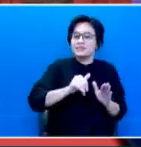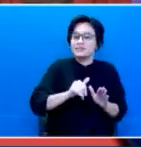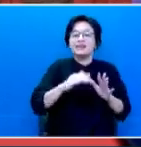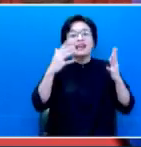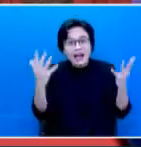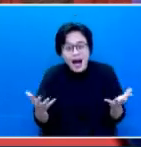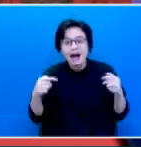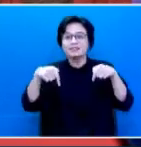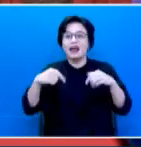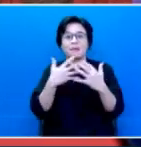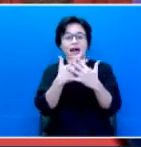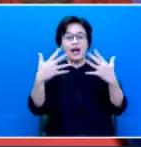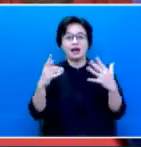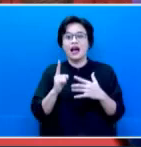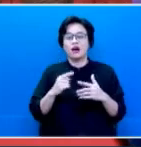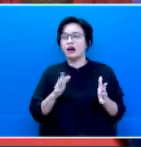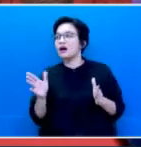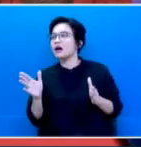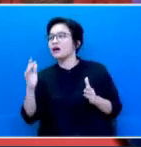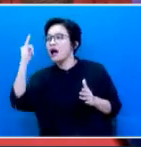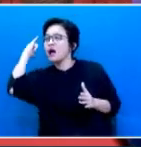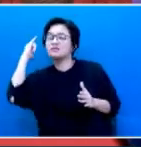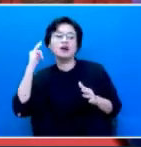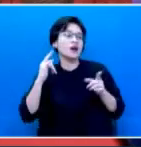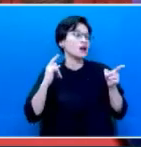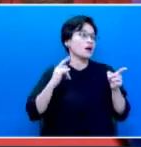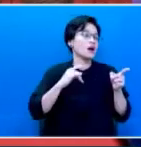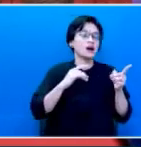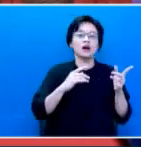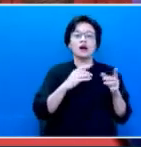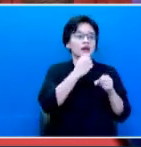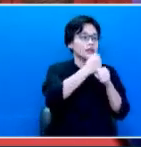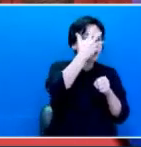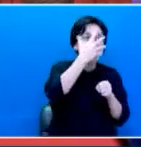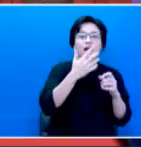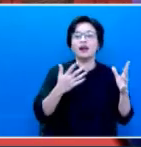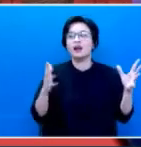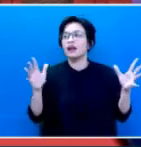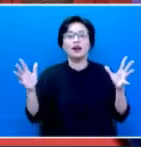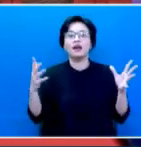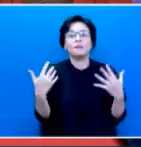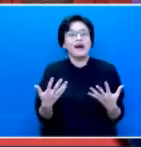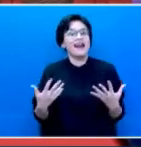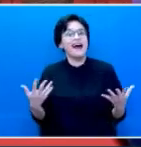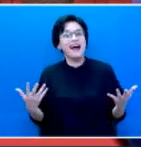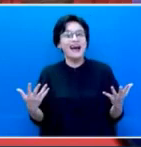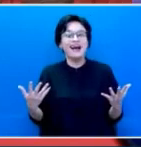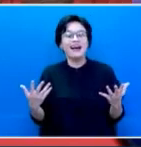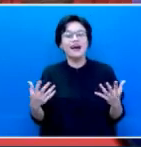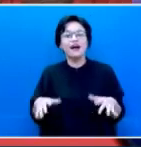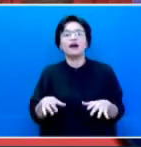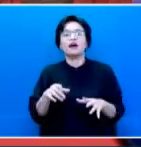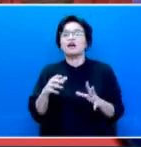Jokowi dan Prabowo melalui masuknya Gibran sebagai cawapres Prabowo maka potensi